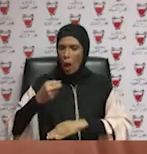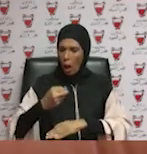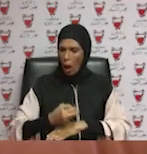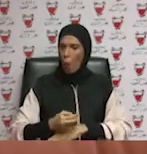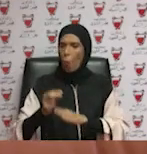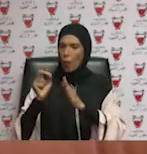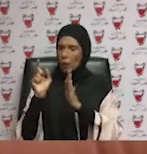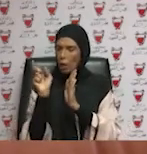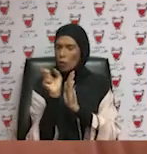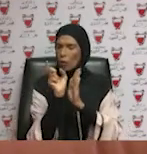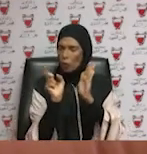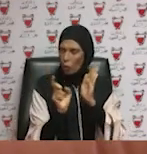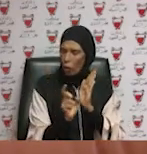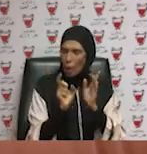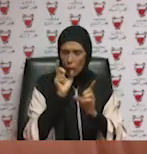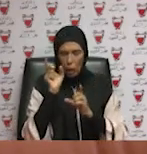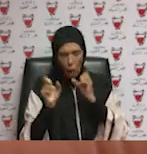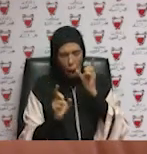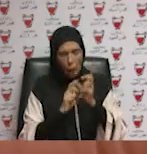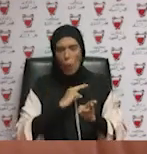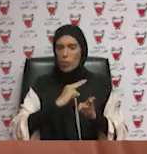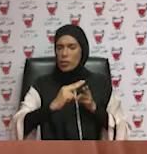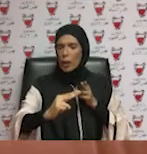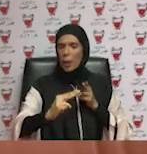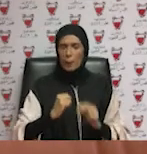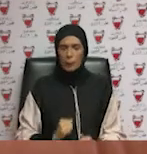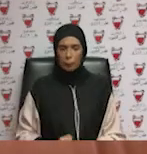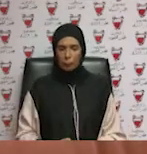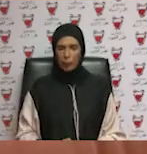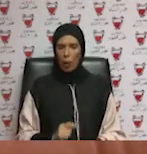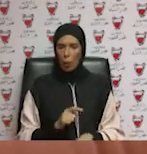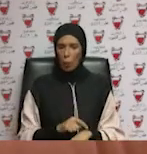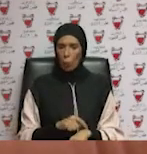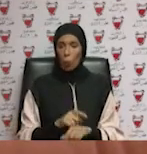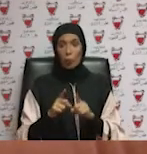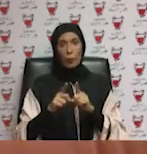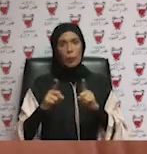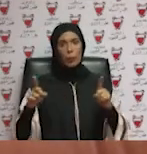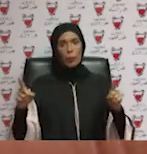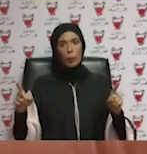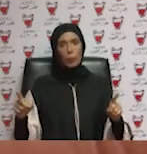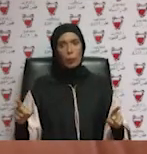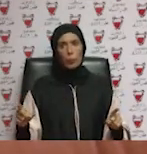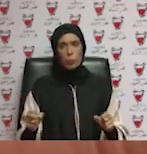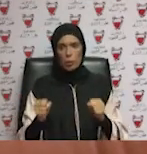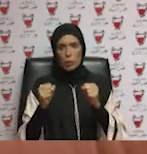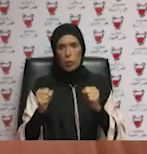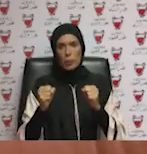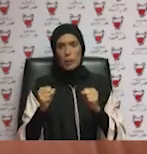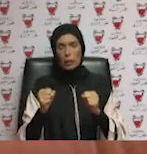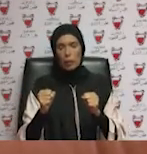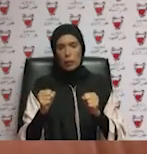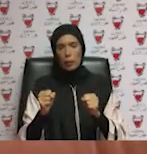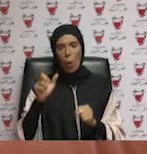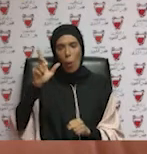السلامة والرقابة وغيرها. لو أطالت تلك المدة سوف تقيب فعلا رقابة الجهة